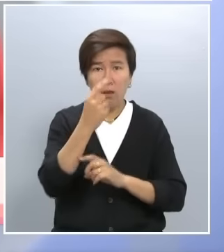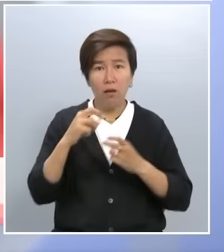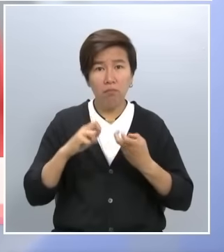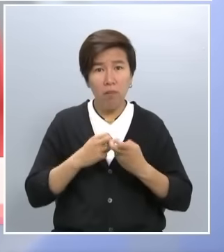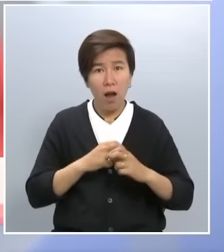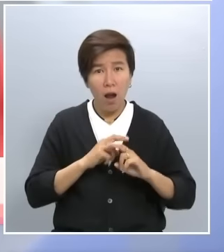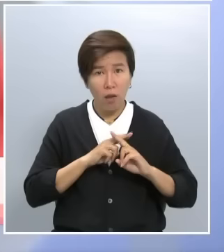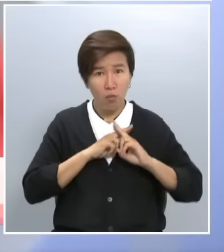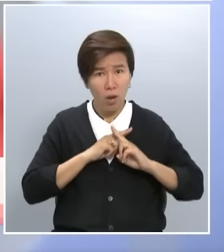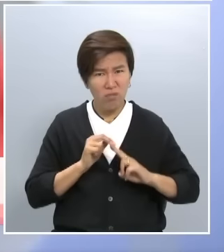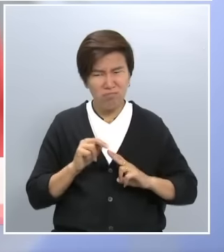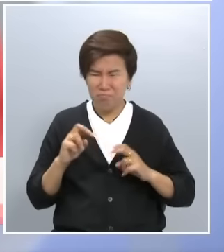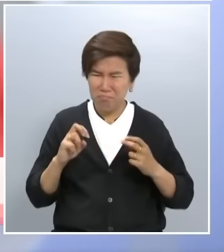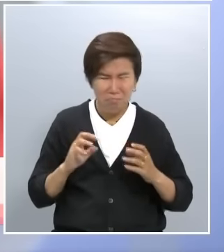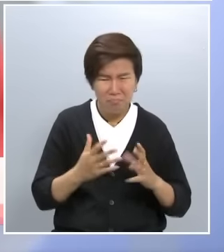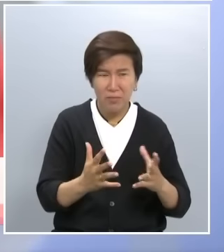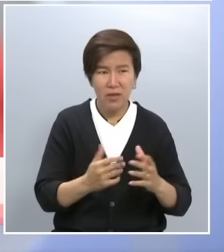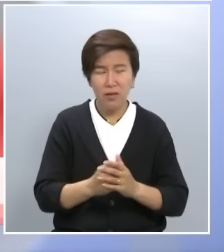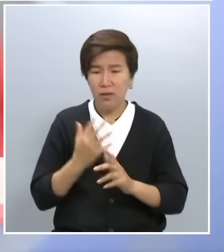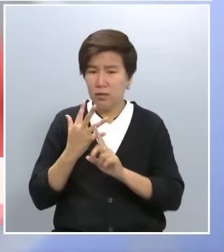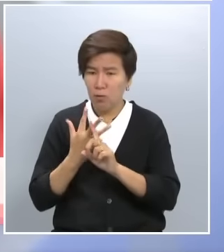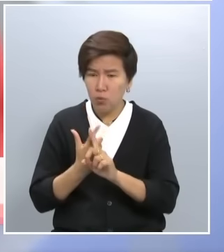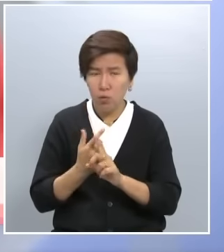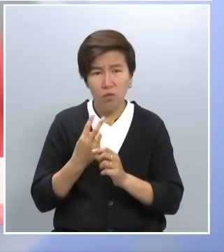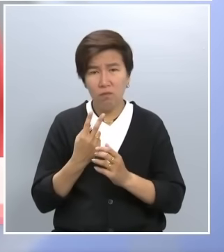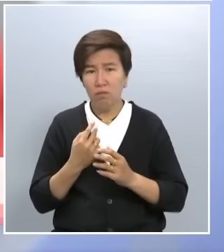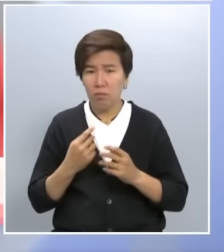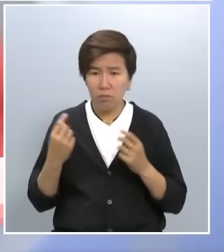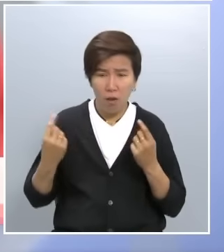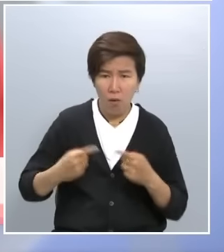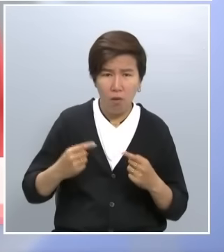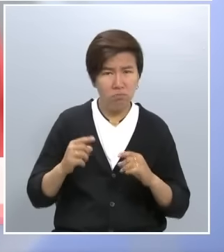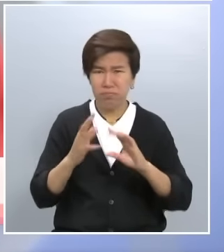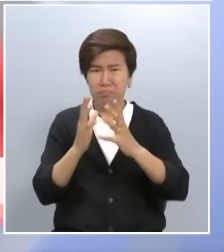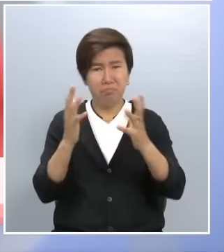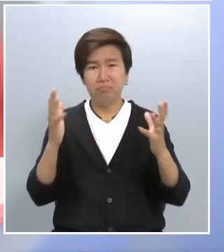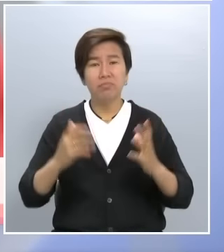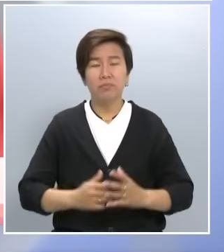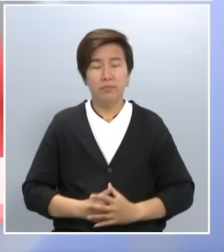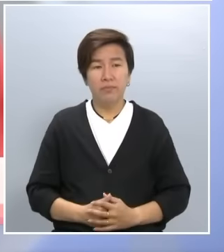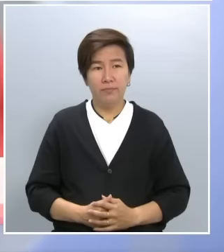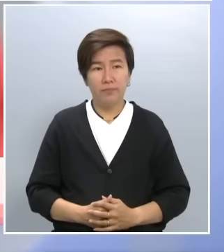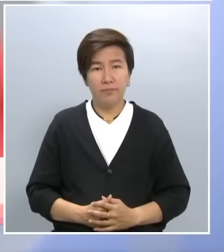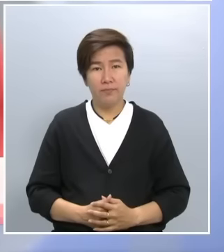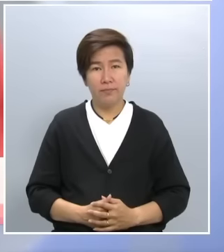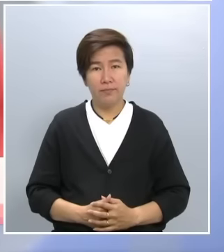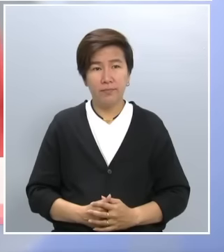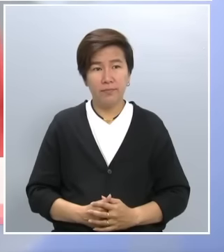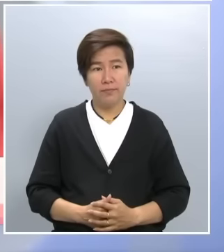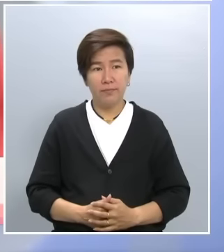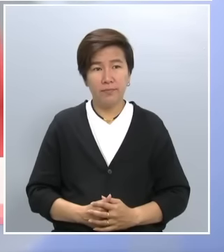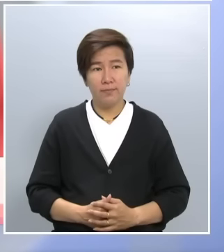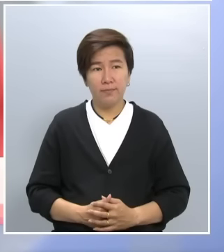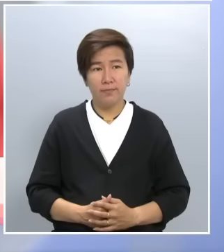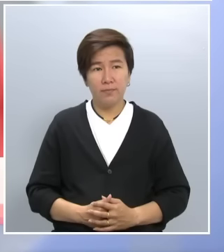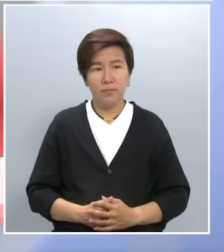มันไม่มีครับเรื่องชู้สาวเรื่องผิดใจกับใครนี่มันไม่มีครับเพิ่งคลอดลูกสาวได้3